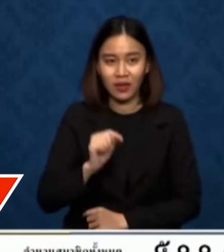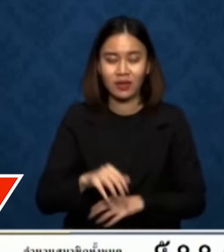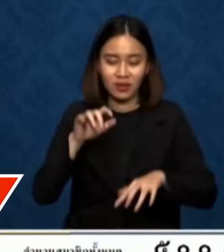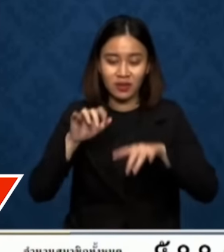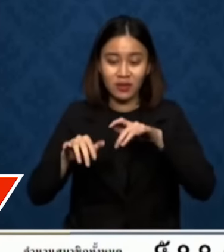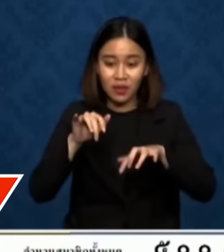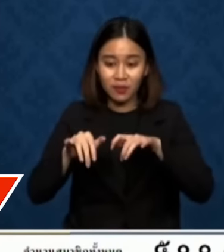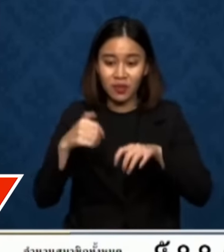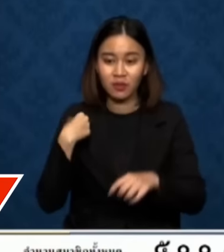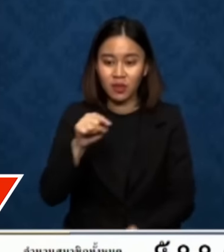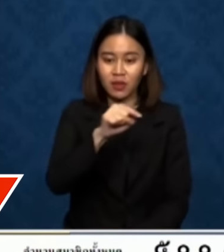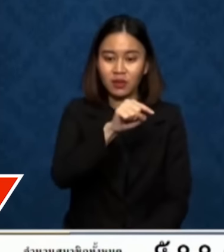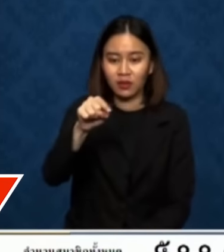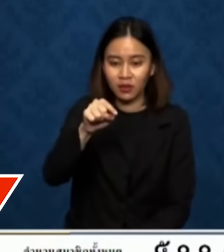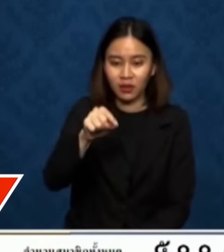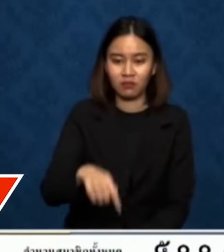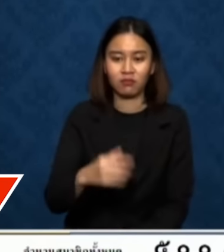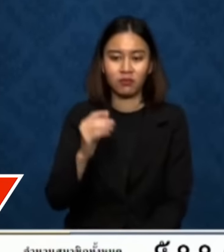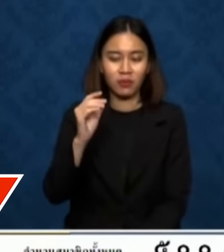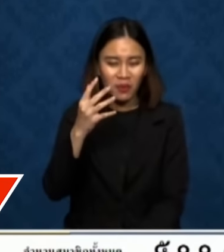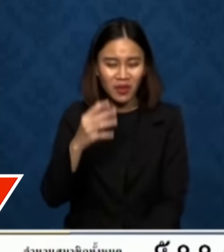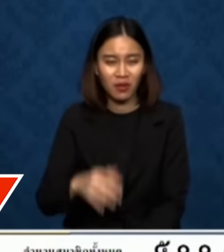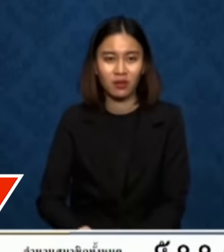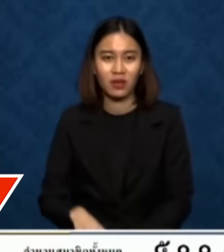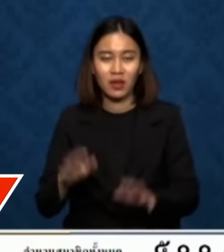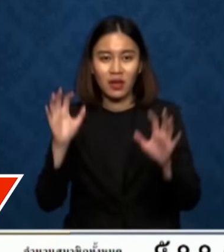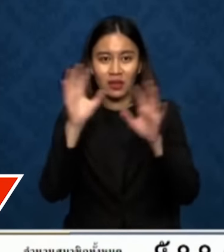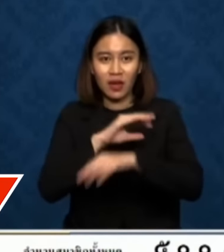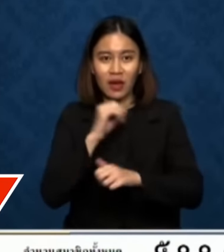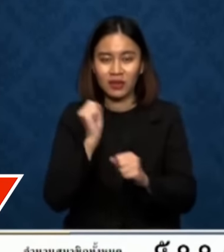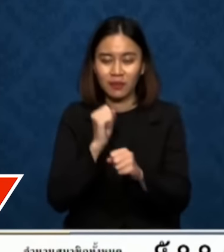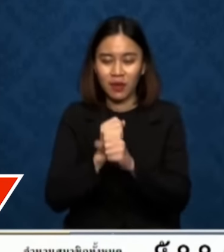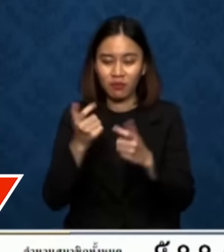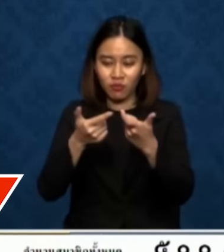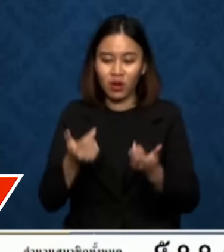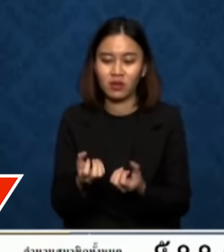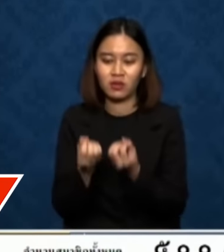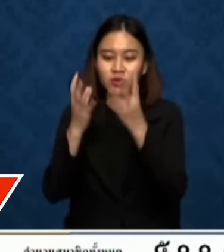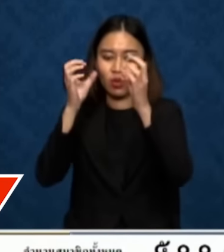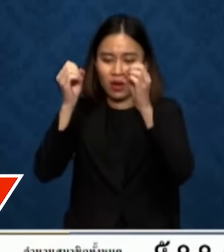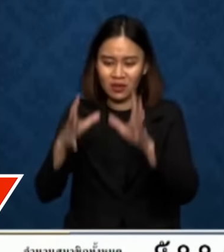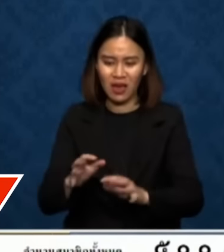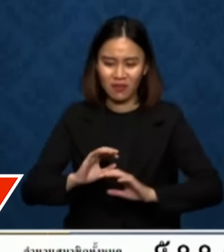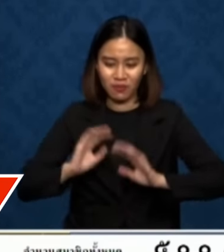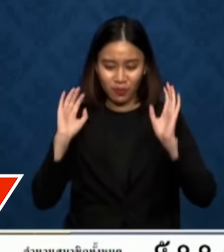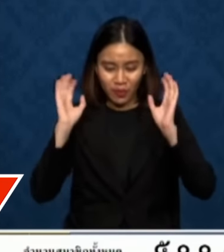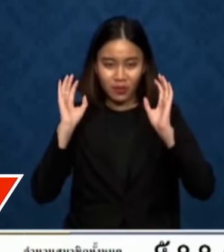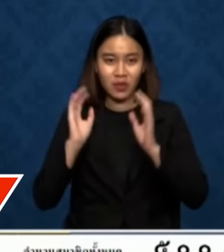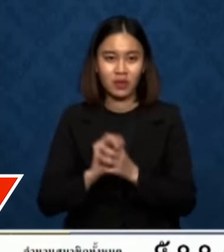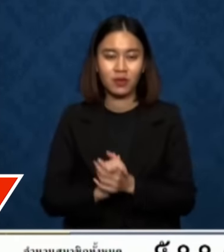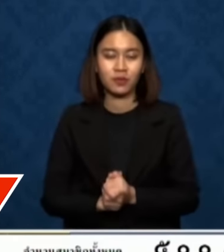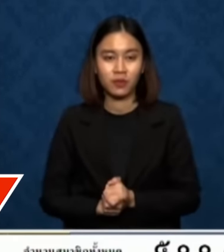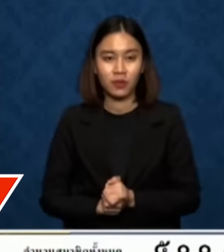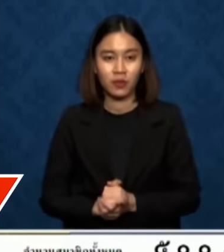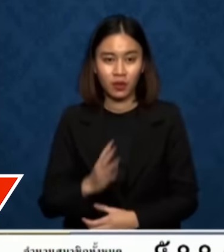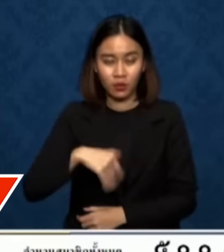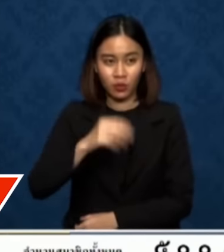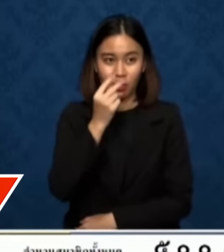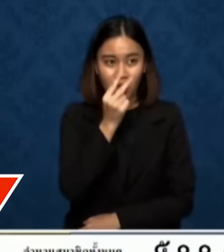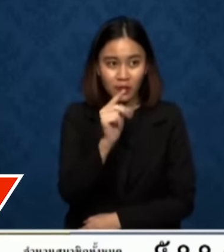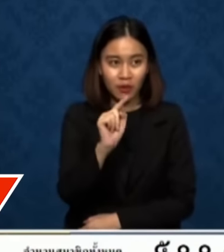คอมเมนต์โดยใส่เครื่องหมายแดดข้างหน้าเหมือนทำรายงานส่งอาจารย์ไม่มีค่ะท่านประธานคะเห็นไหมคะ